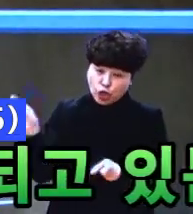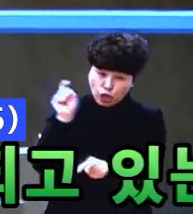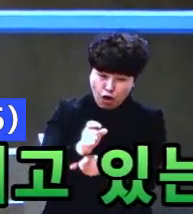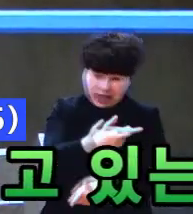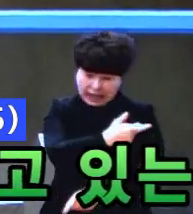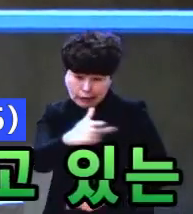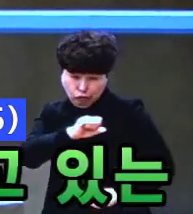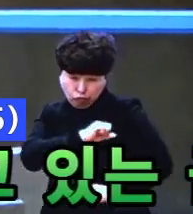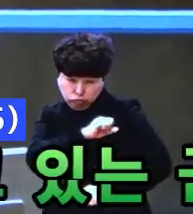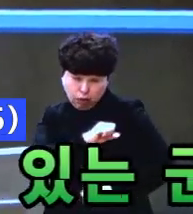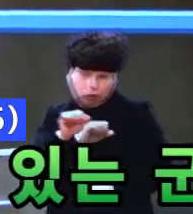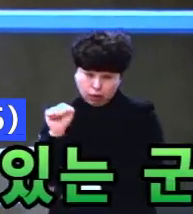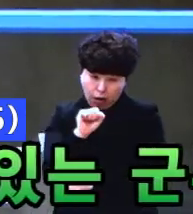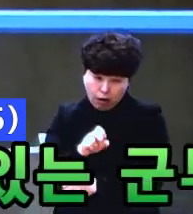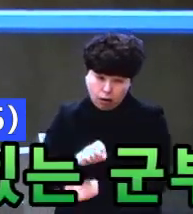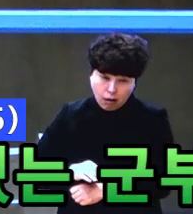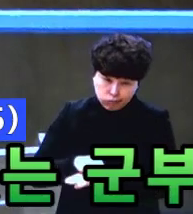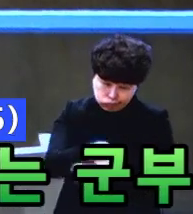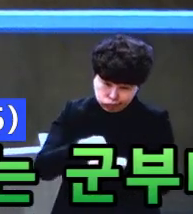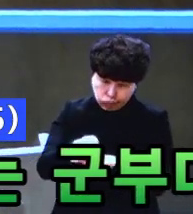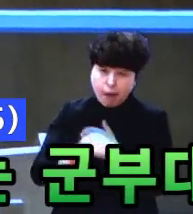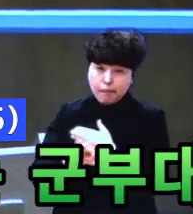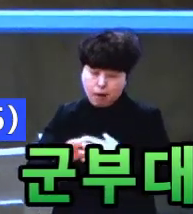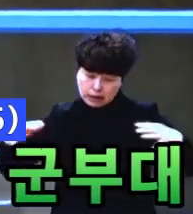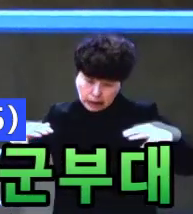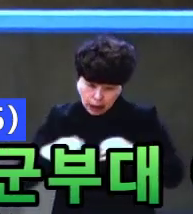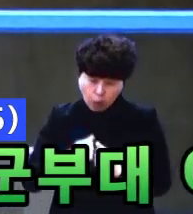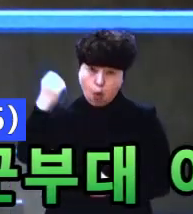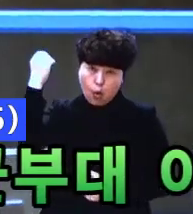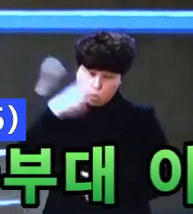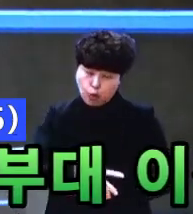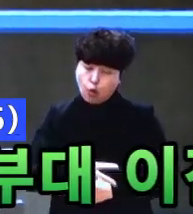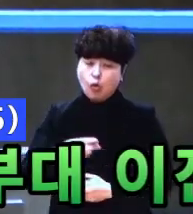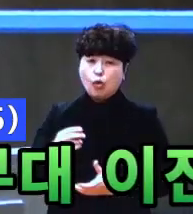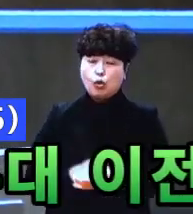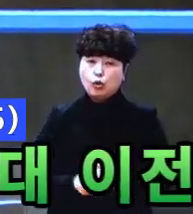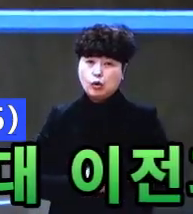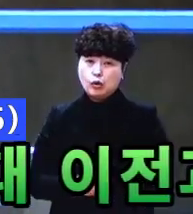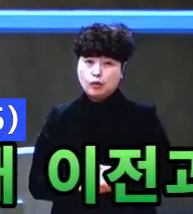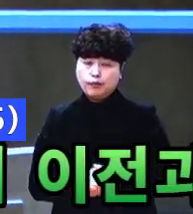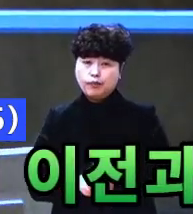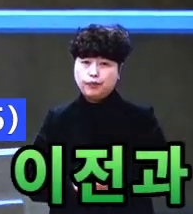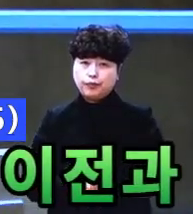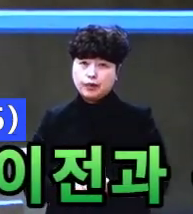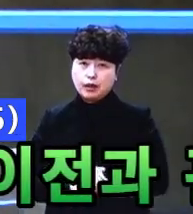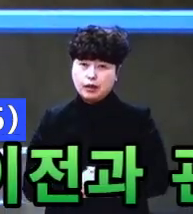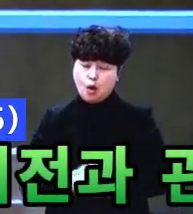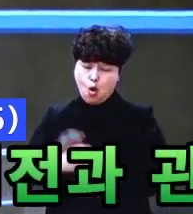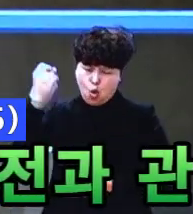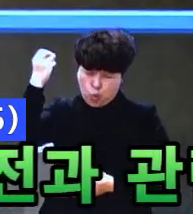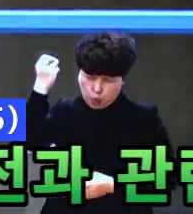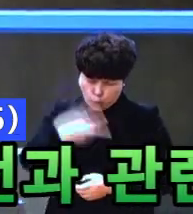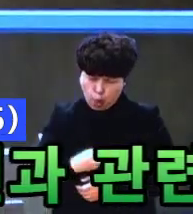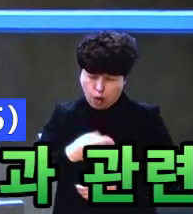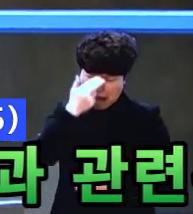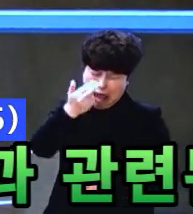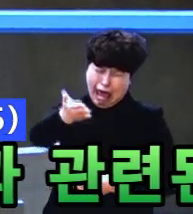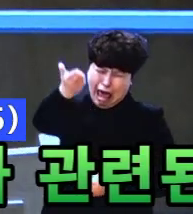차량이 운행한다면 차량 사고는 물론이며 제2의 교순위 미선위 사건이 발생할까